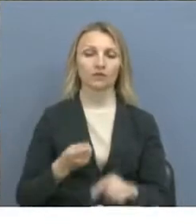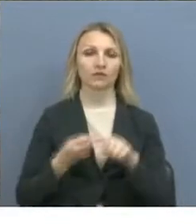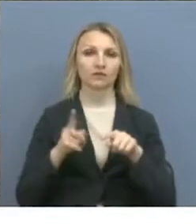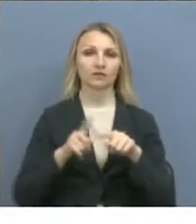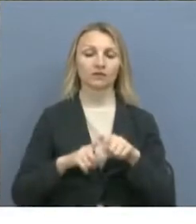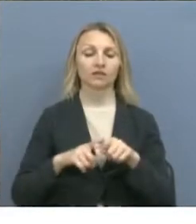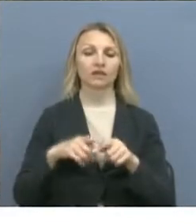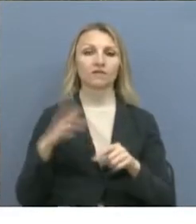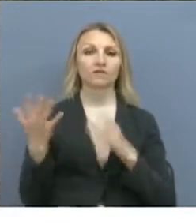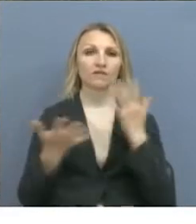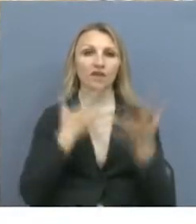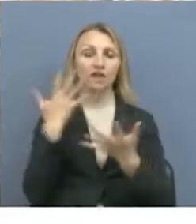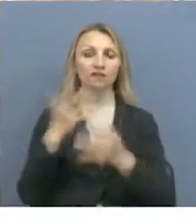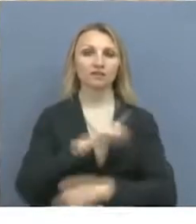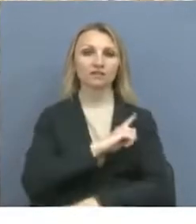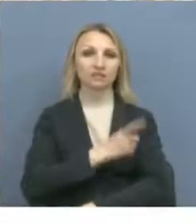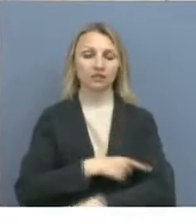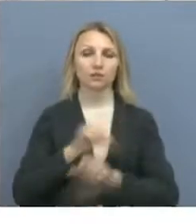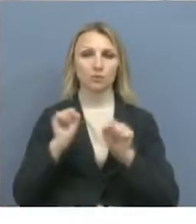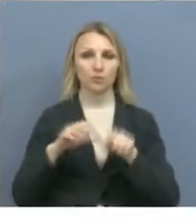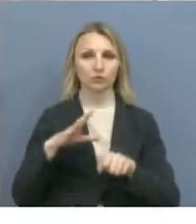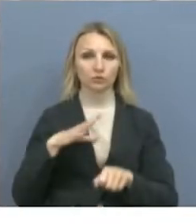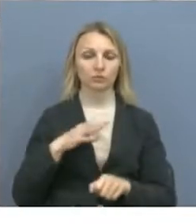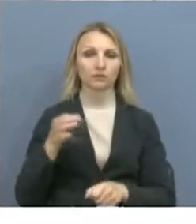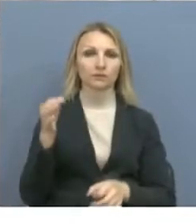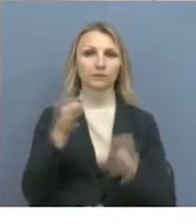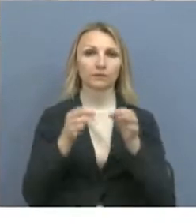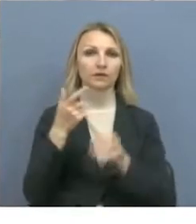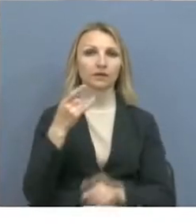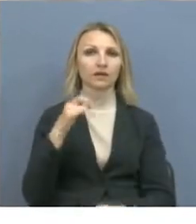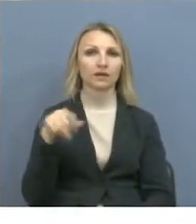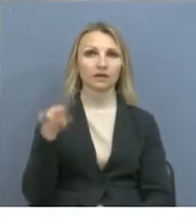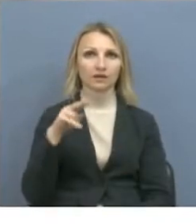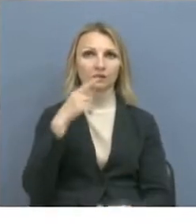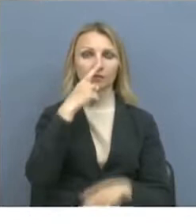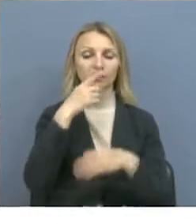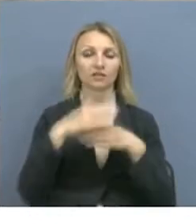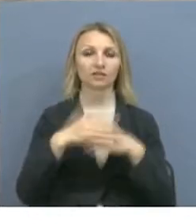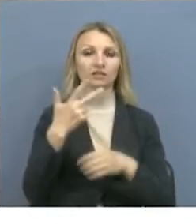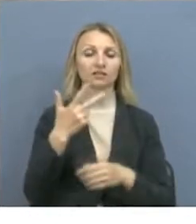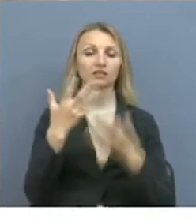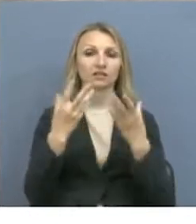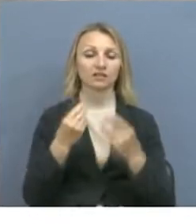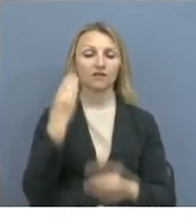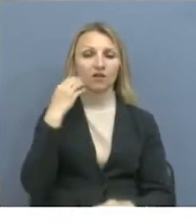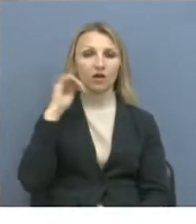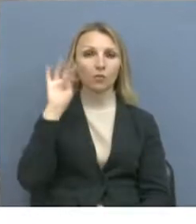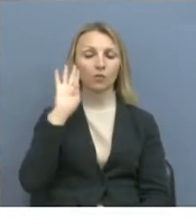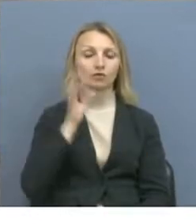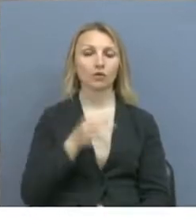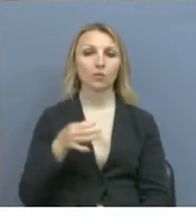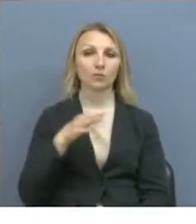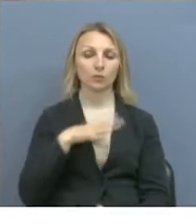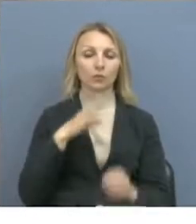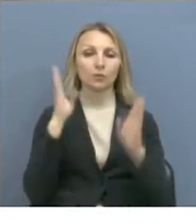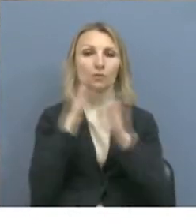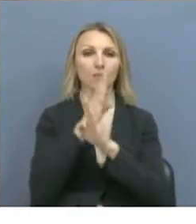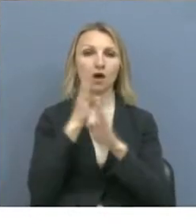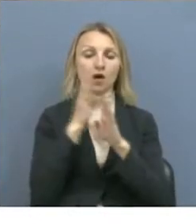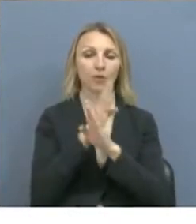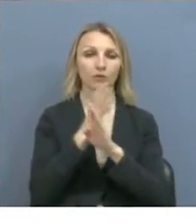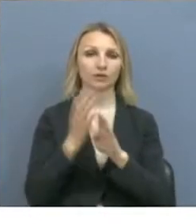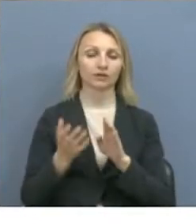метра в секунду. Возможен град. В ближайшие 3 дня на территории Акмолинской области ожидается неустойчивый характер погоды. Этому